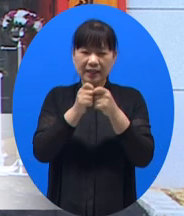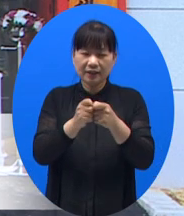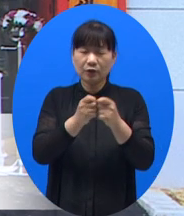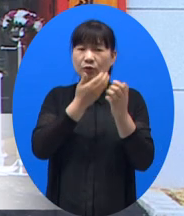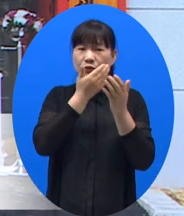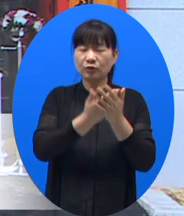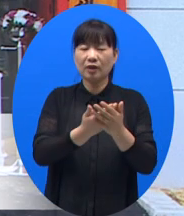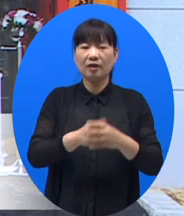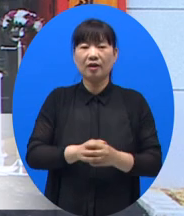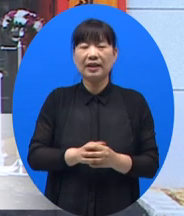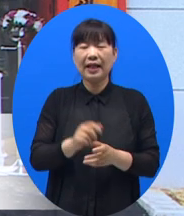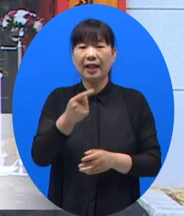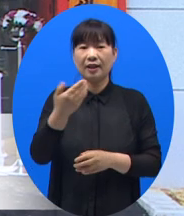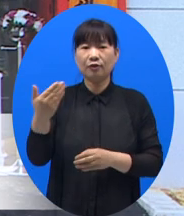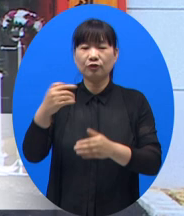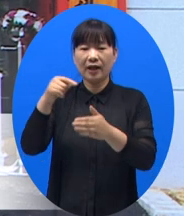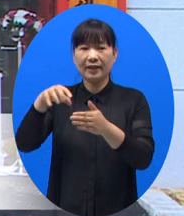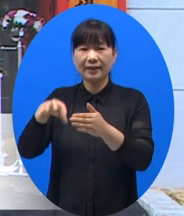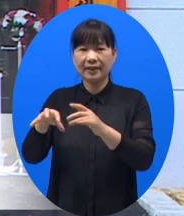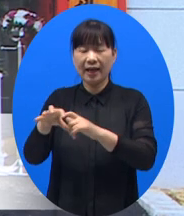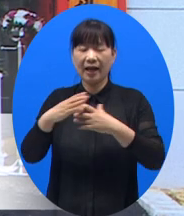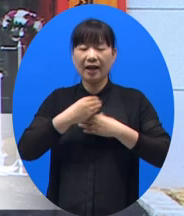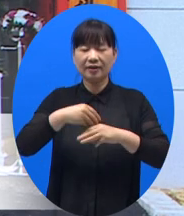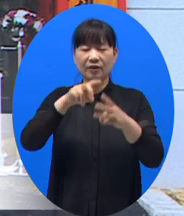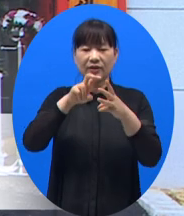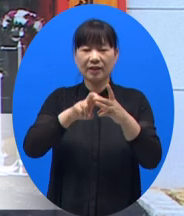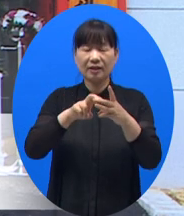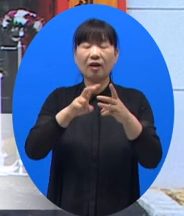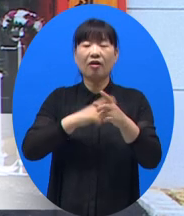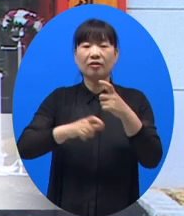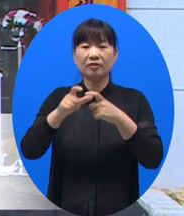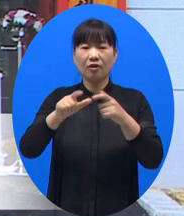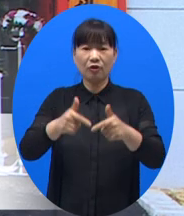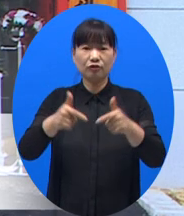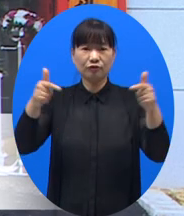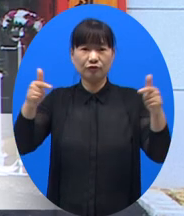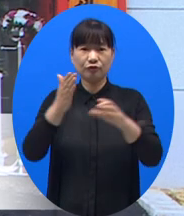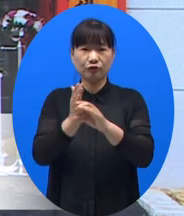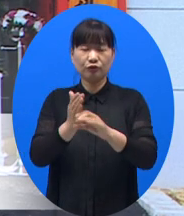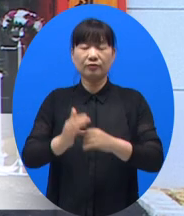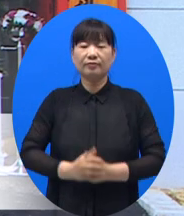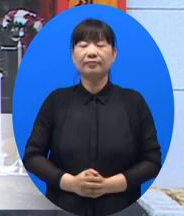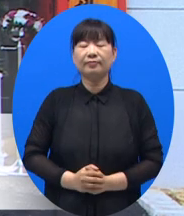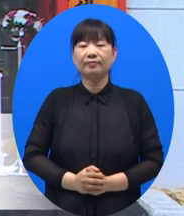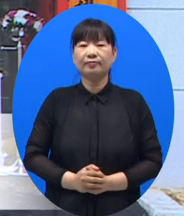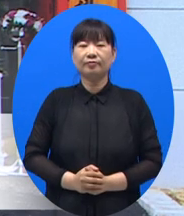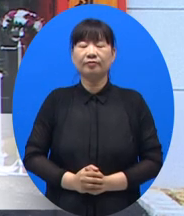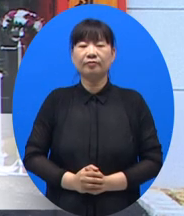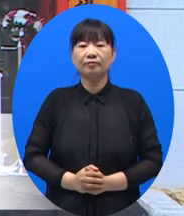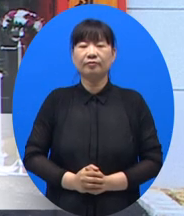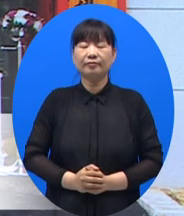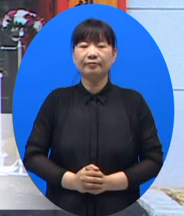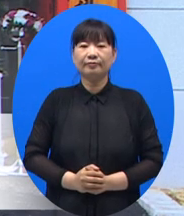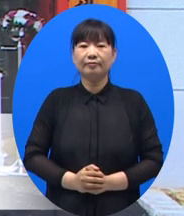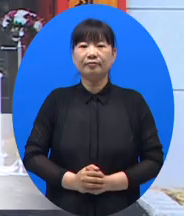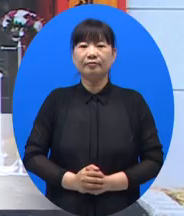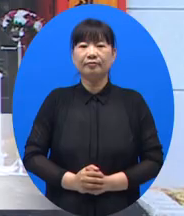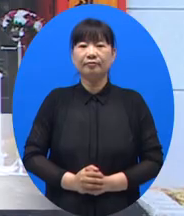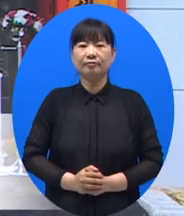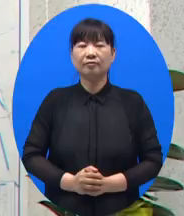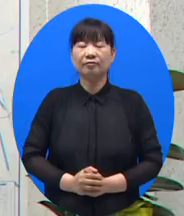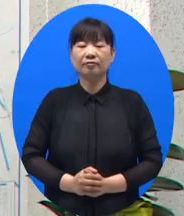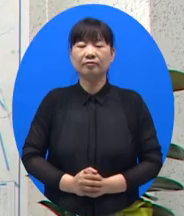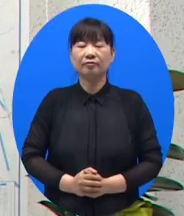경기도 소방재난본부는 도내 119 안전센터를 꾸준히 늘려나가고 있습니다. 이슬비 기자가 취재했습니다.